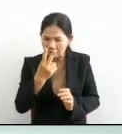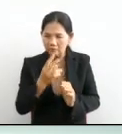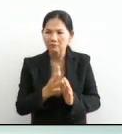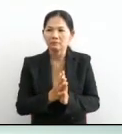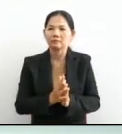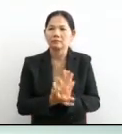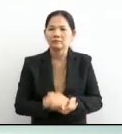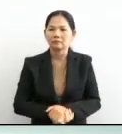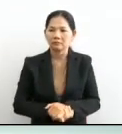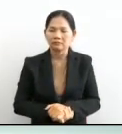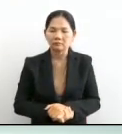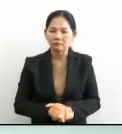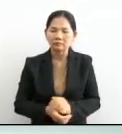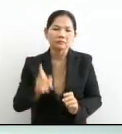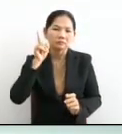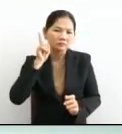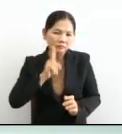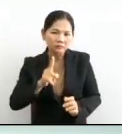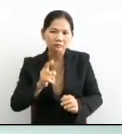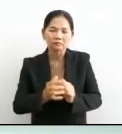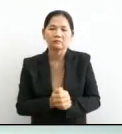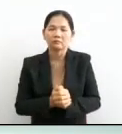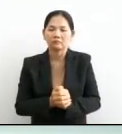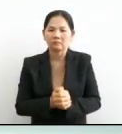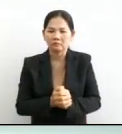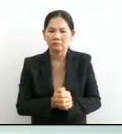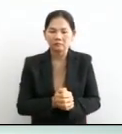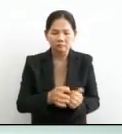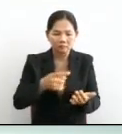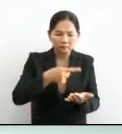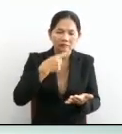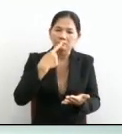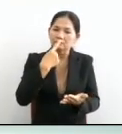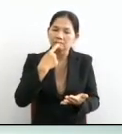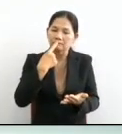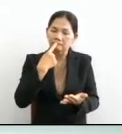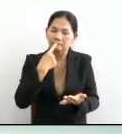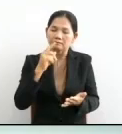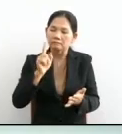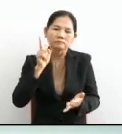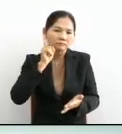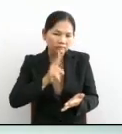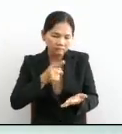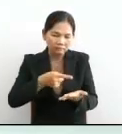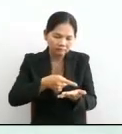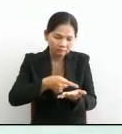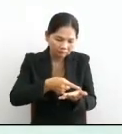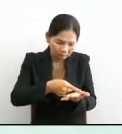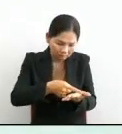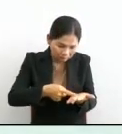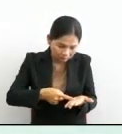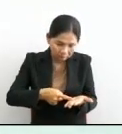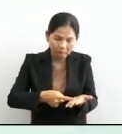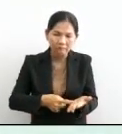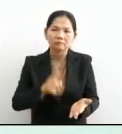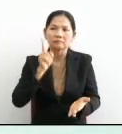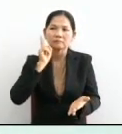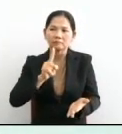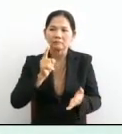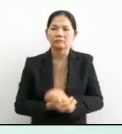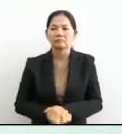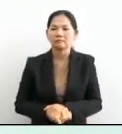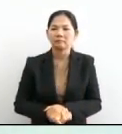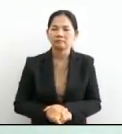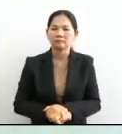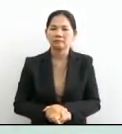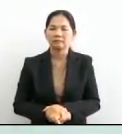bọc con cha khơn thật khó cứ con cú bằng tốt bị kào cha quật cú bằng tốt bị kào bị khó nông tớ đó tự bê